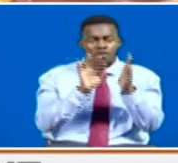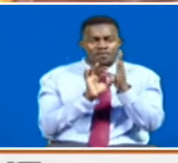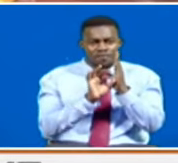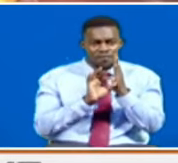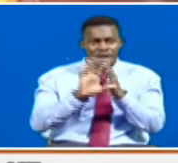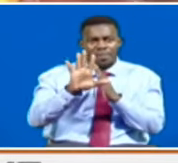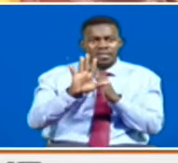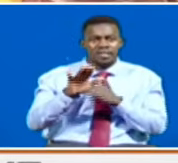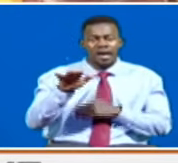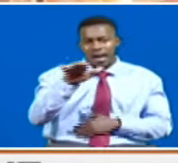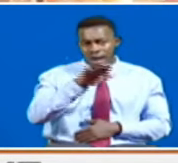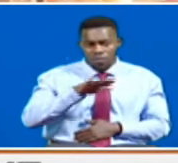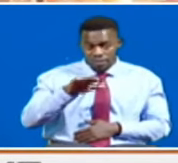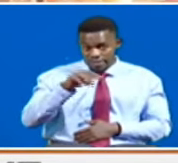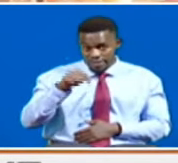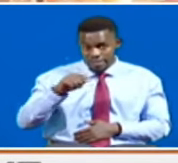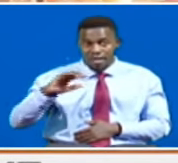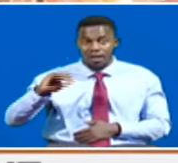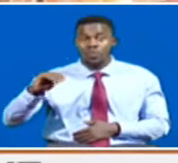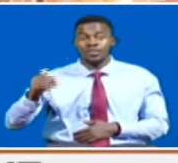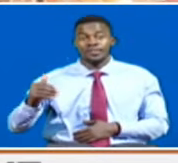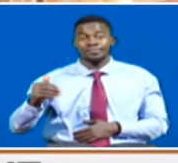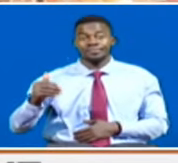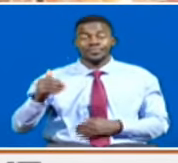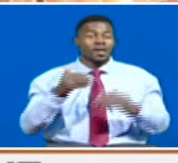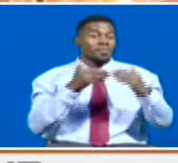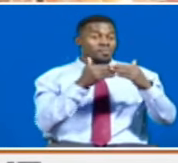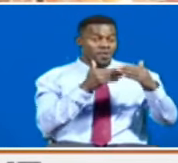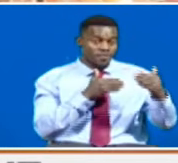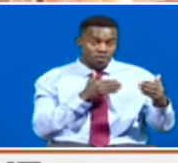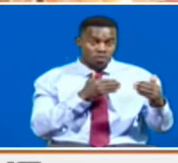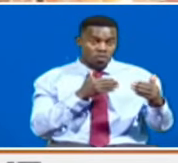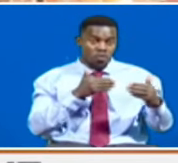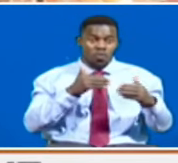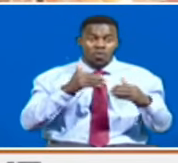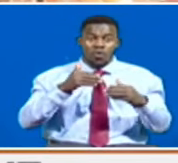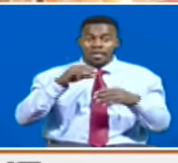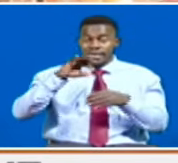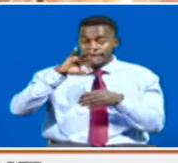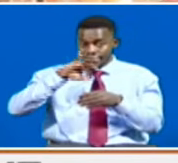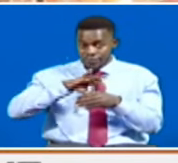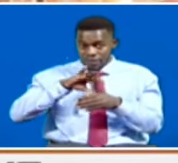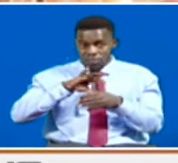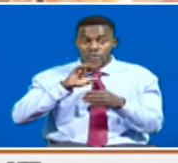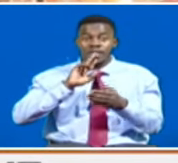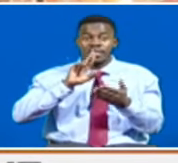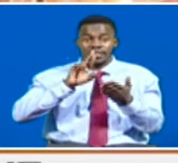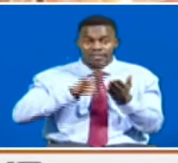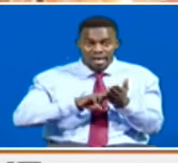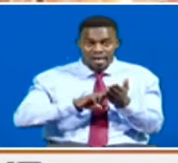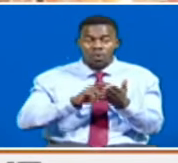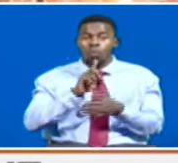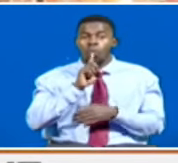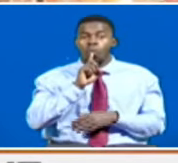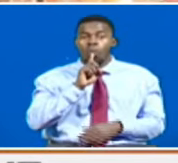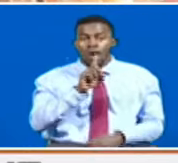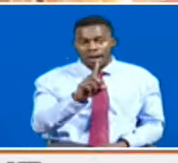hii yetu ya Kitui County. Kabla election, Kitui County tulikuwa tumeregister watu